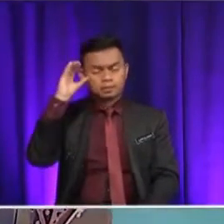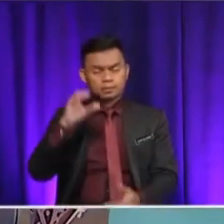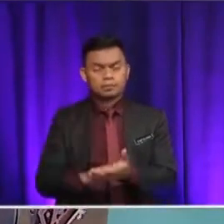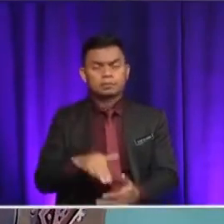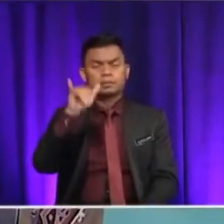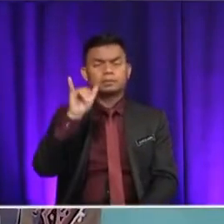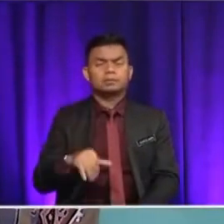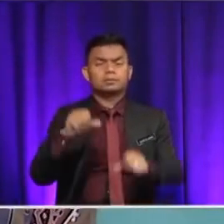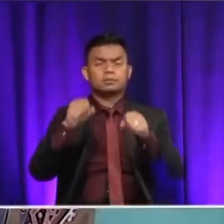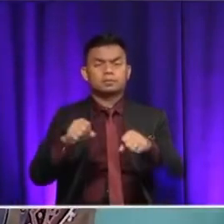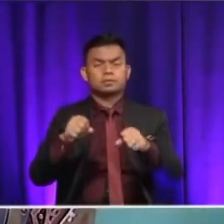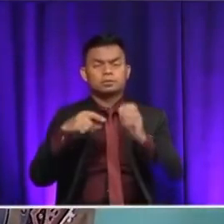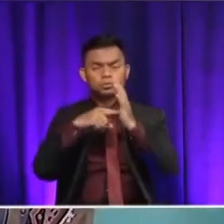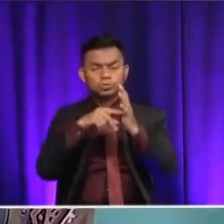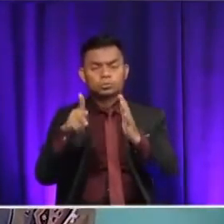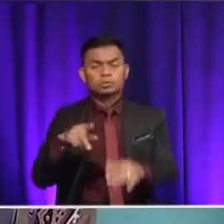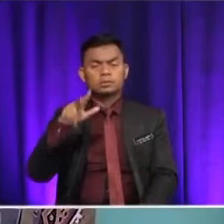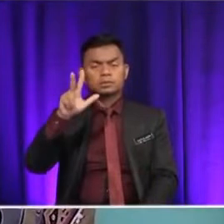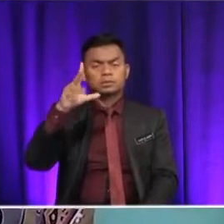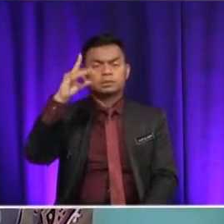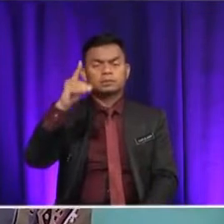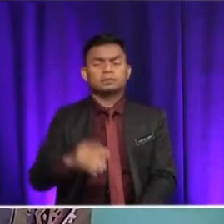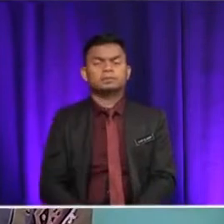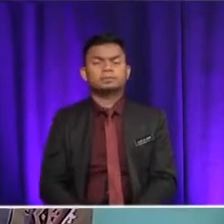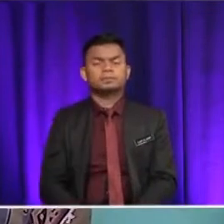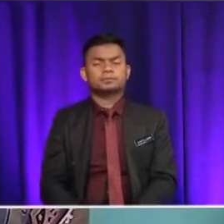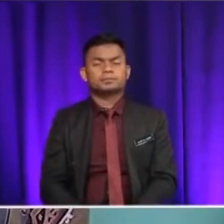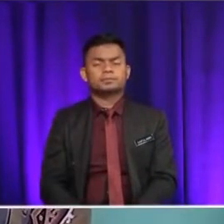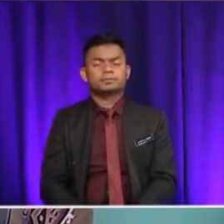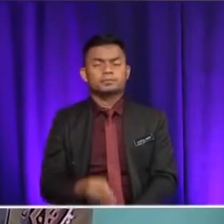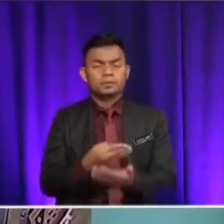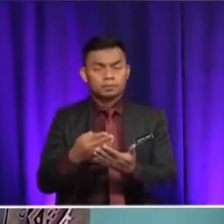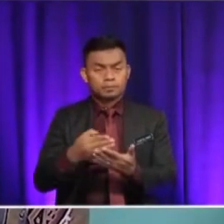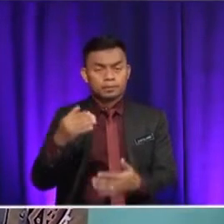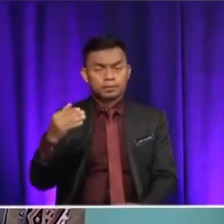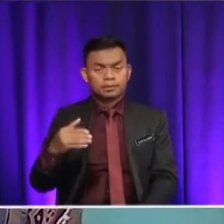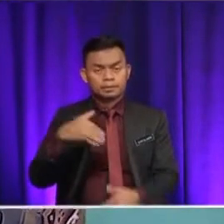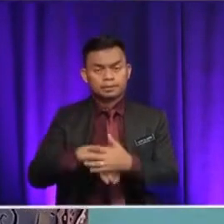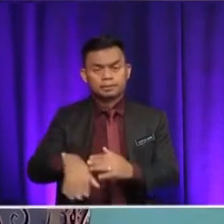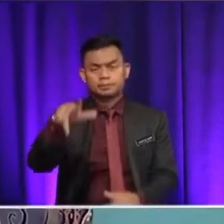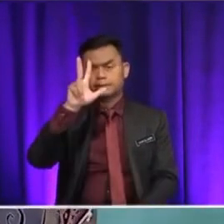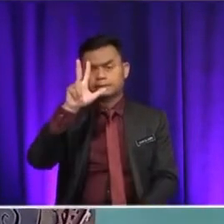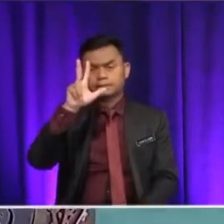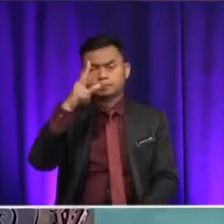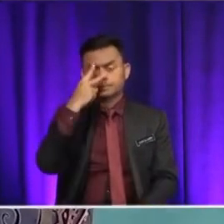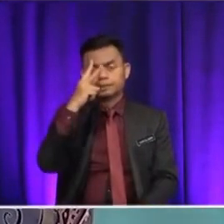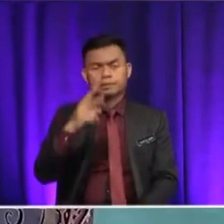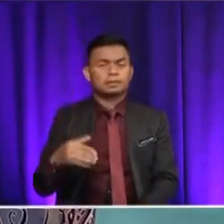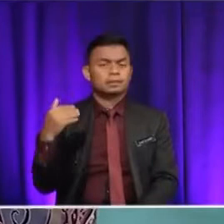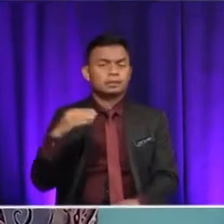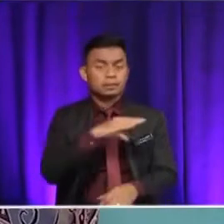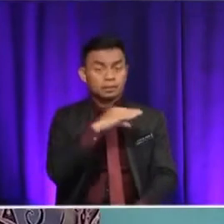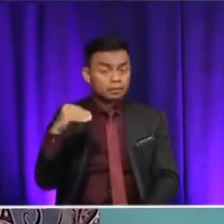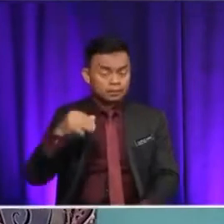tinggi dan kedalaman. Objek diperlihatkan dalam 3 pandangan dan juga laluan pipe. Tadi juga kita boleh nampak